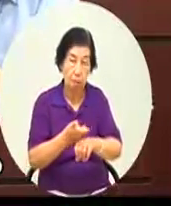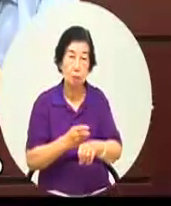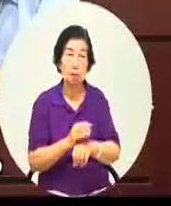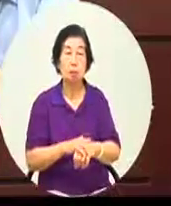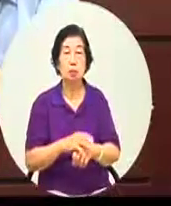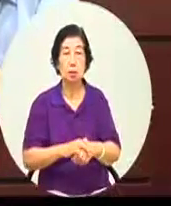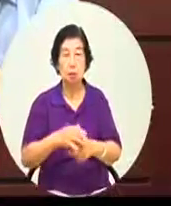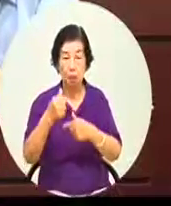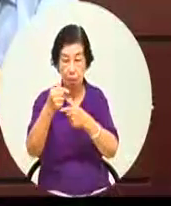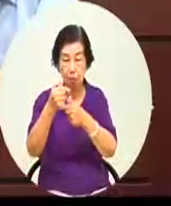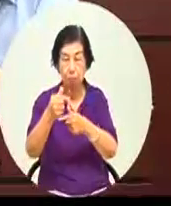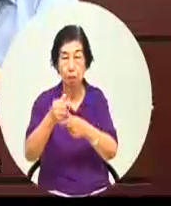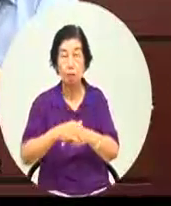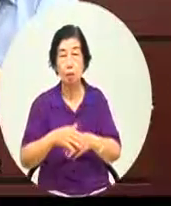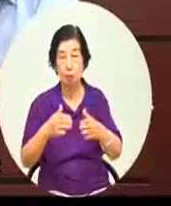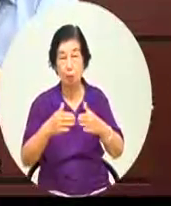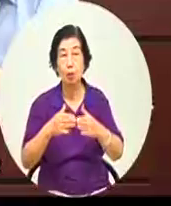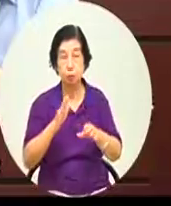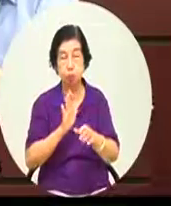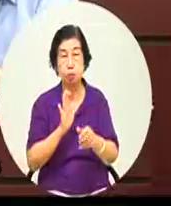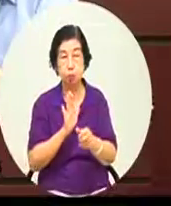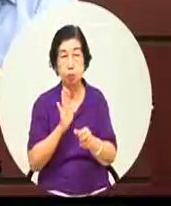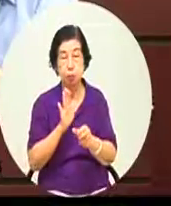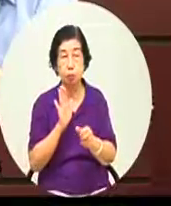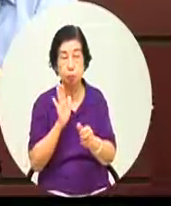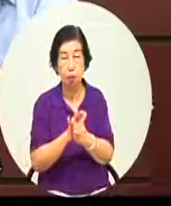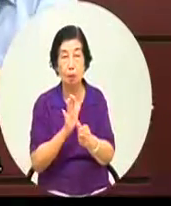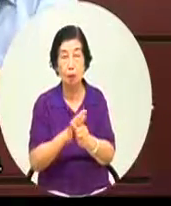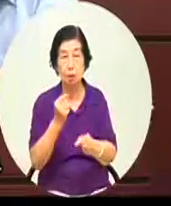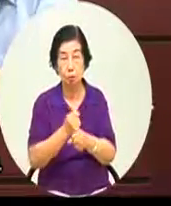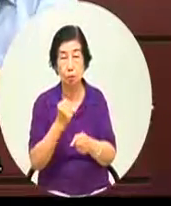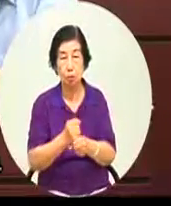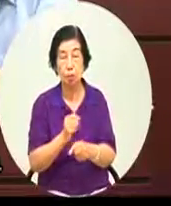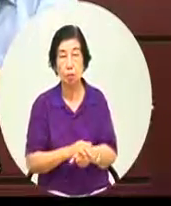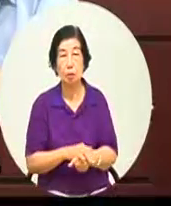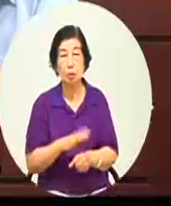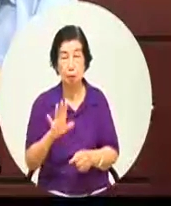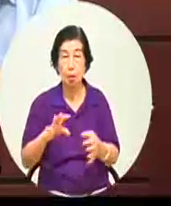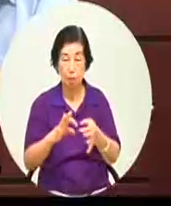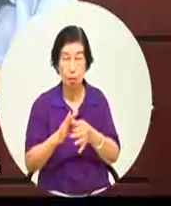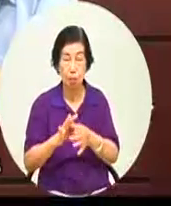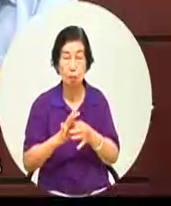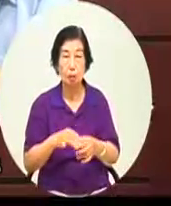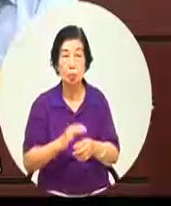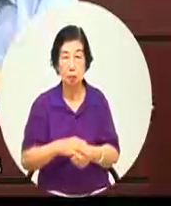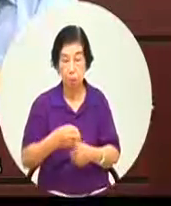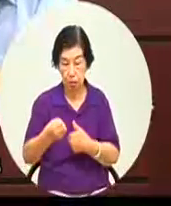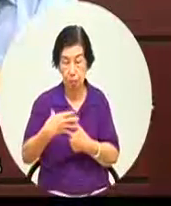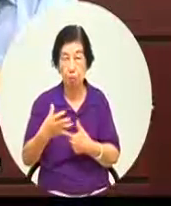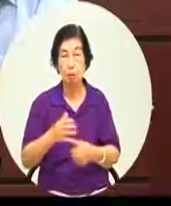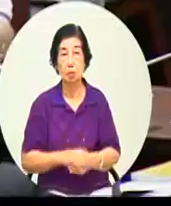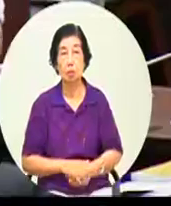会朝这个方向来做。啊嘛，感谢议员吼，才关心啊，给阮这个资讯。好，